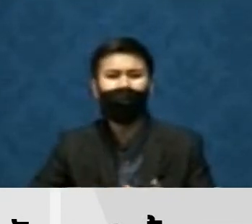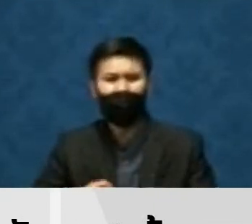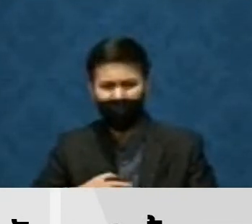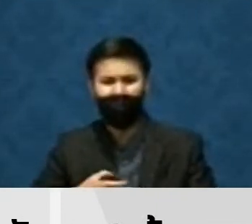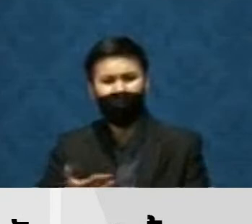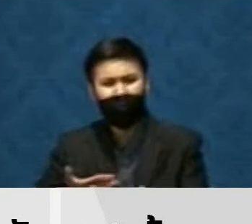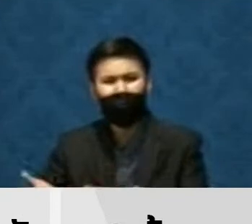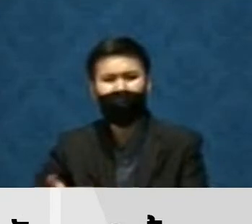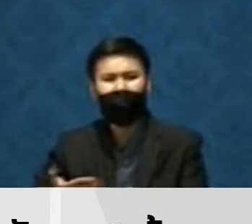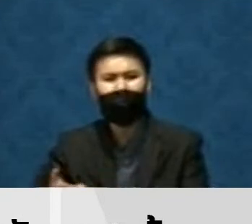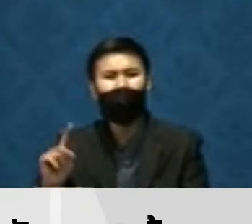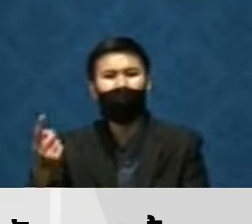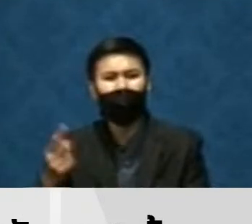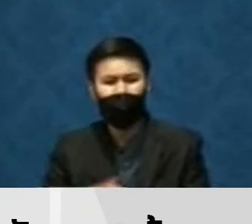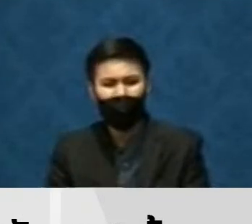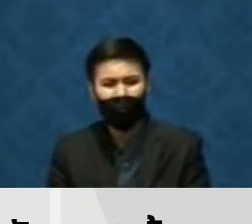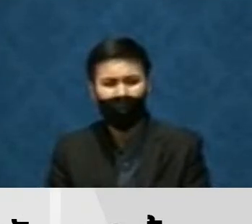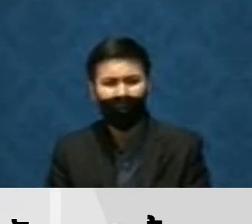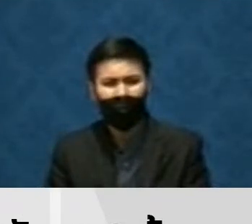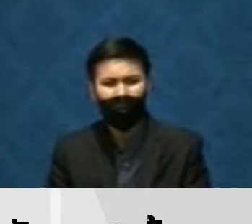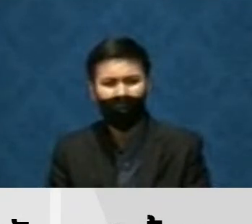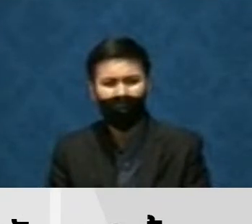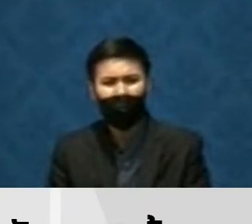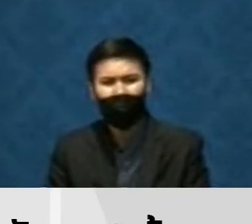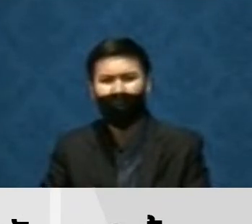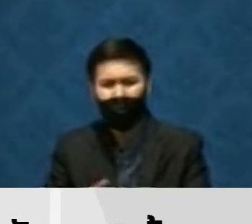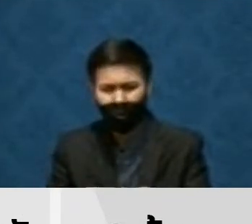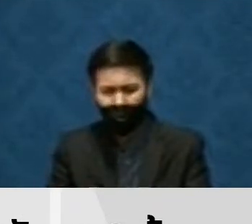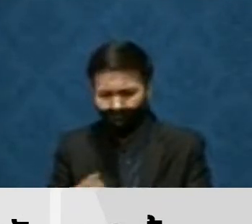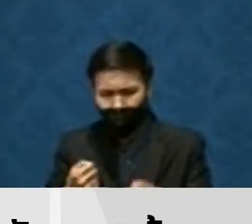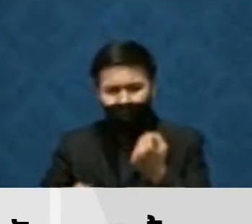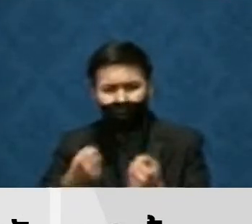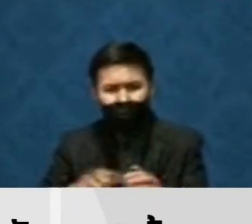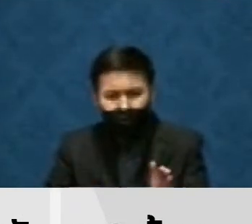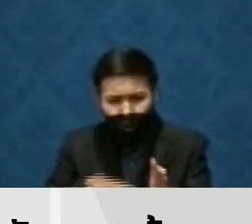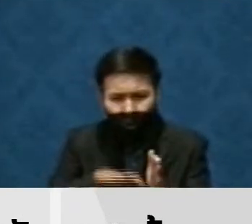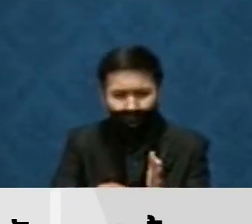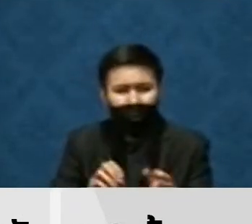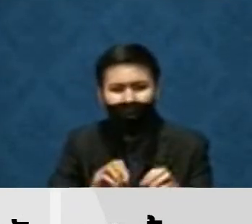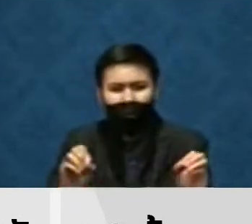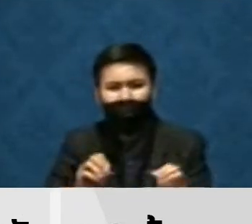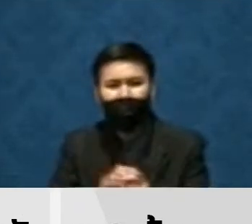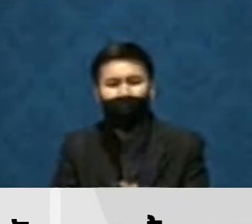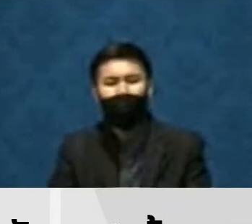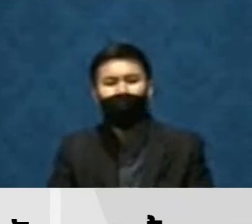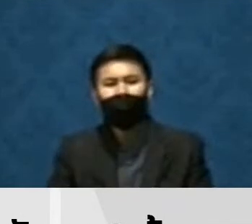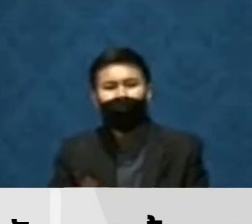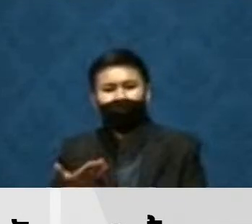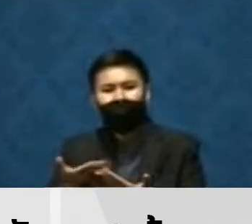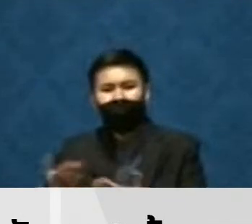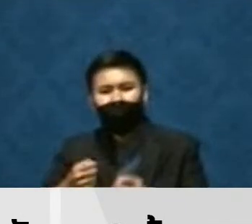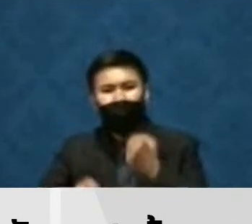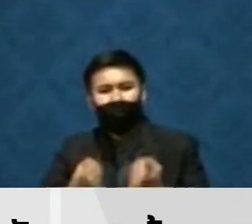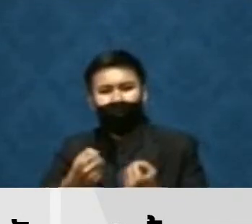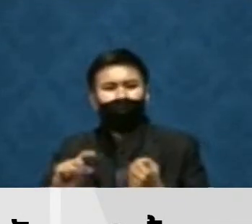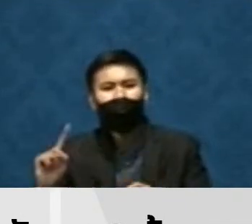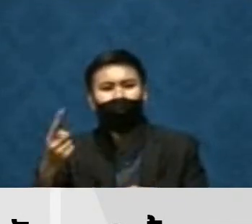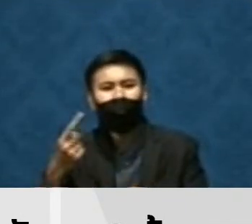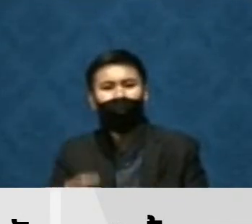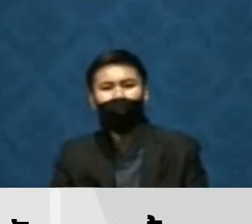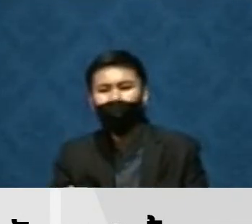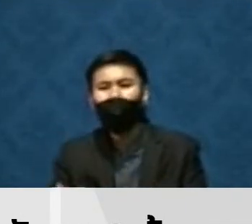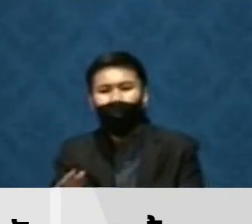คันใหม่แล้วอ้ะมันเกะกะไม่มีที่จอดเจ้าคันใหม่ให้ประธานคนใหม่อย่างนี้ง่ายๆนี่แหละครับ